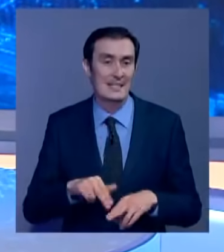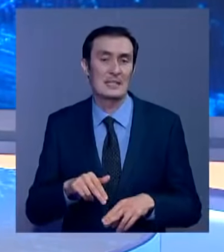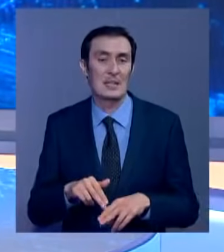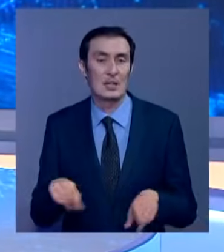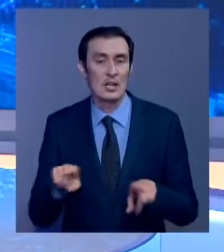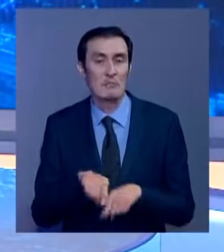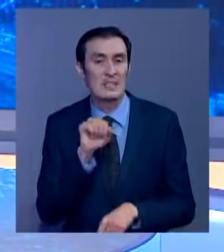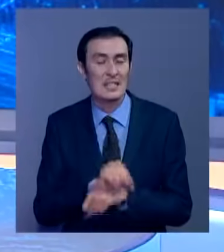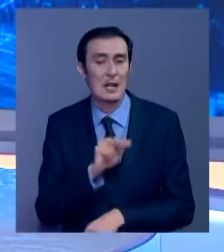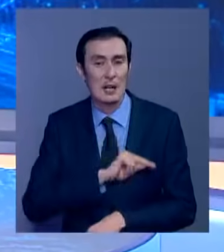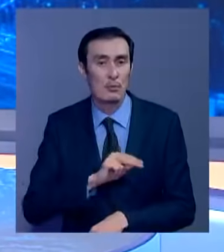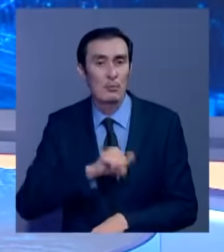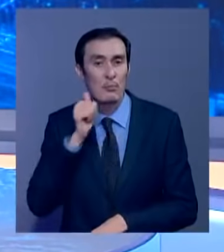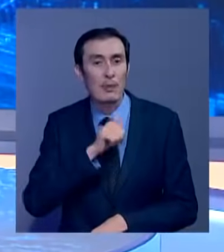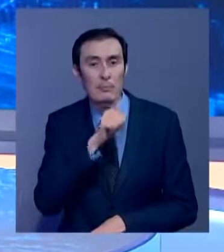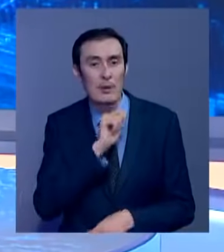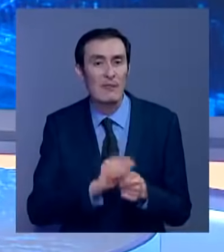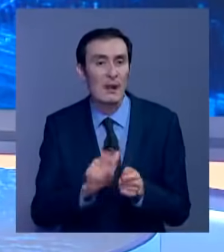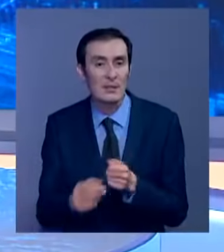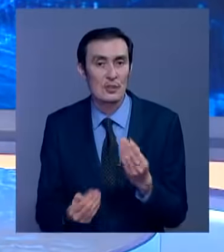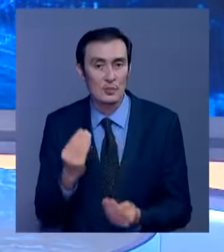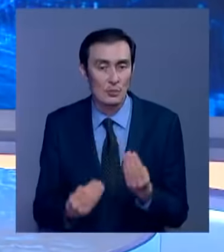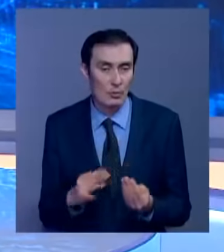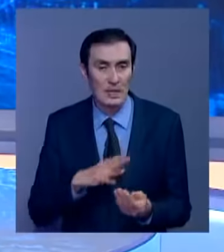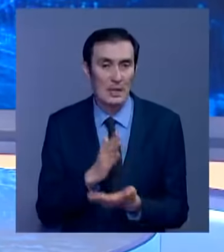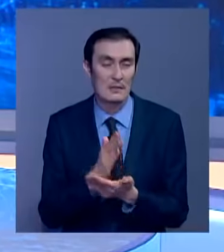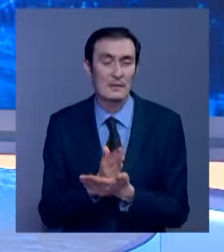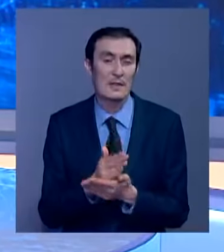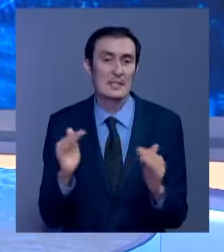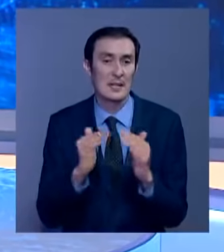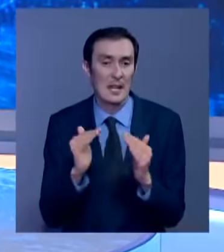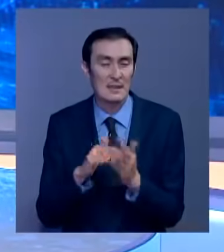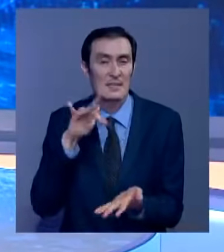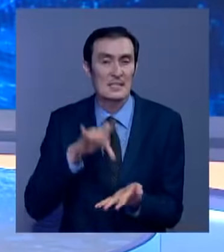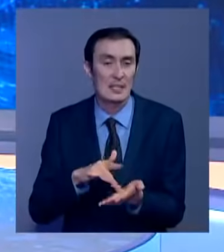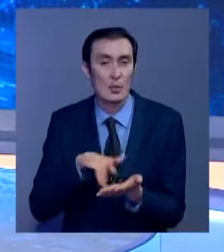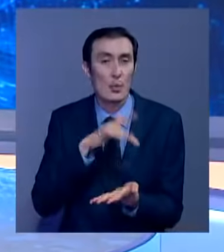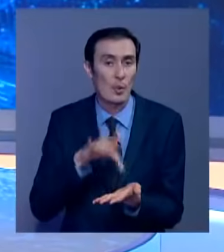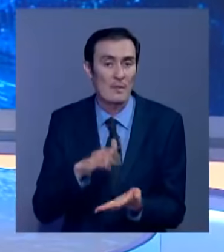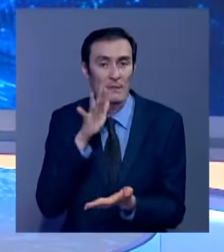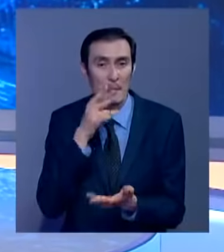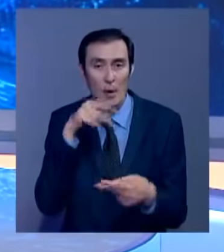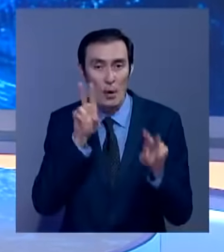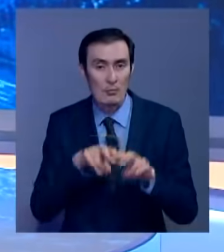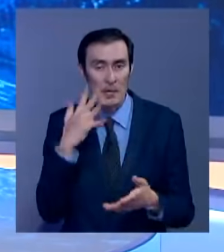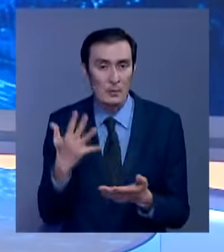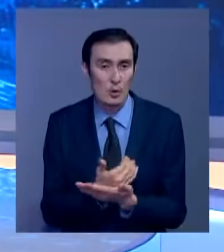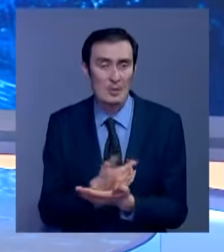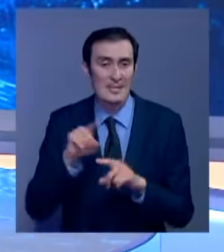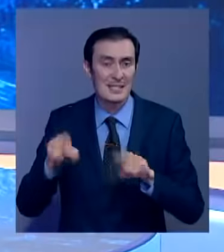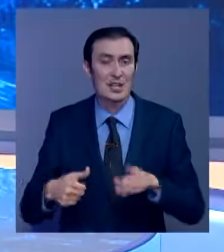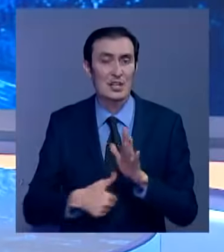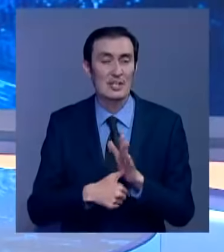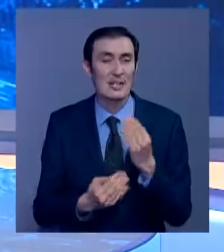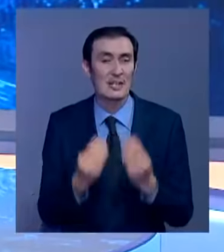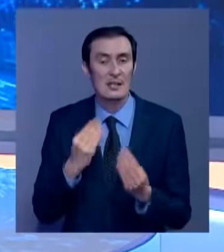помимо этого, пресекли работу подпольного казино. Оно располагалось в административном здании в центре мегаполиса. Во время обыска обнаружены изъяты 6